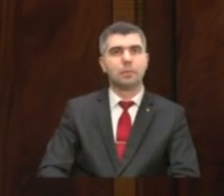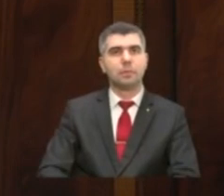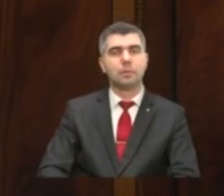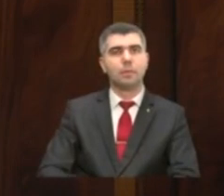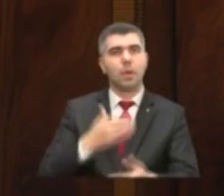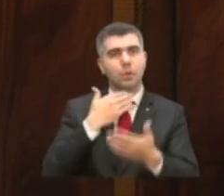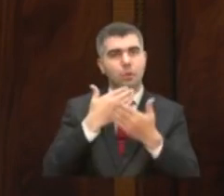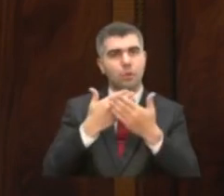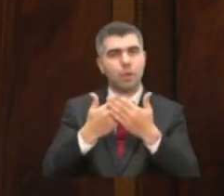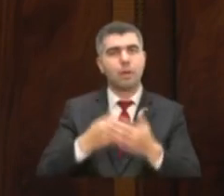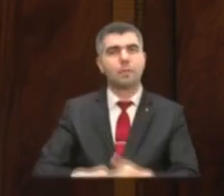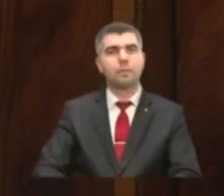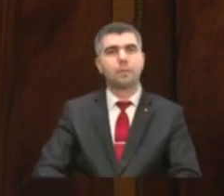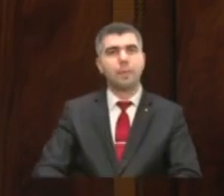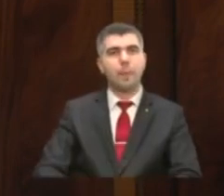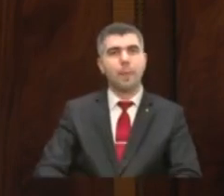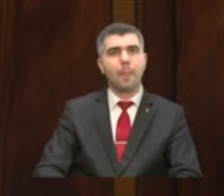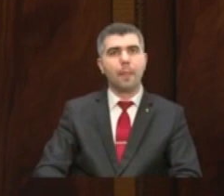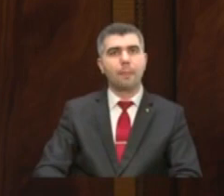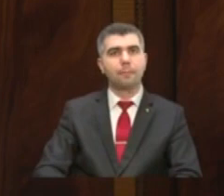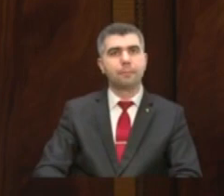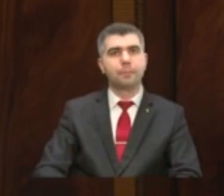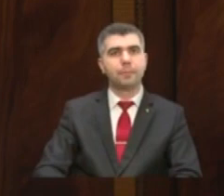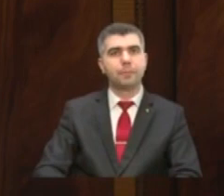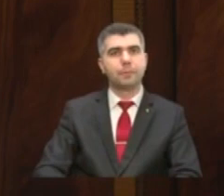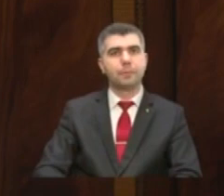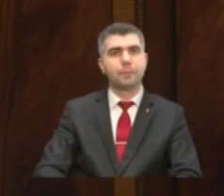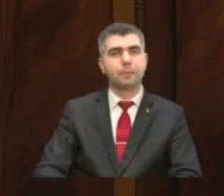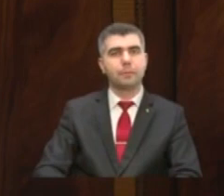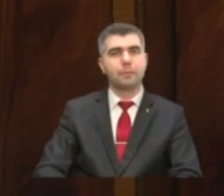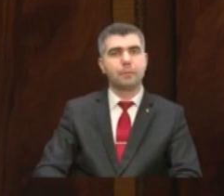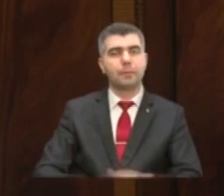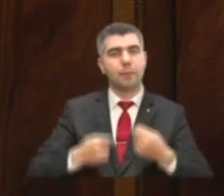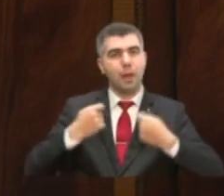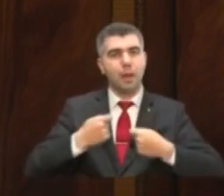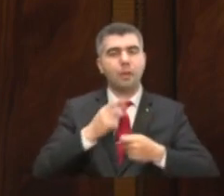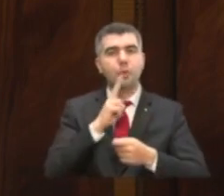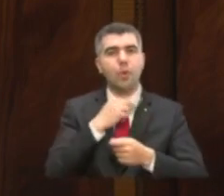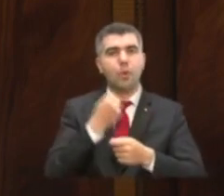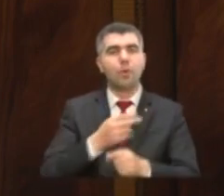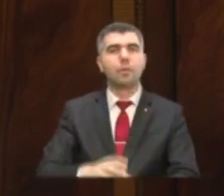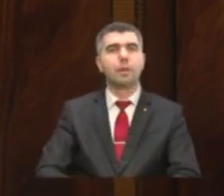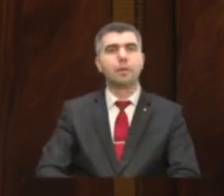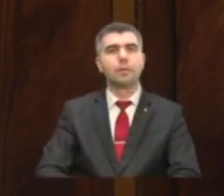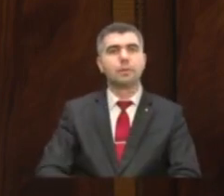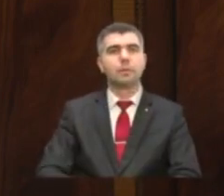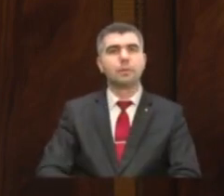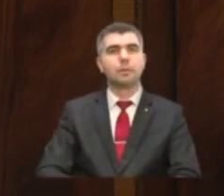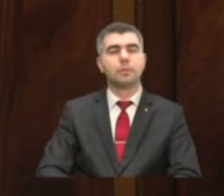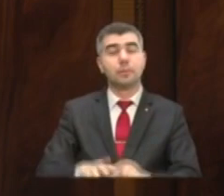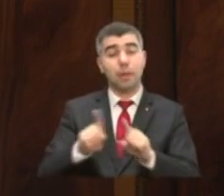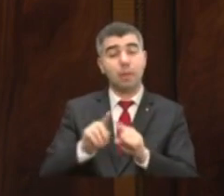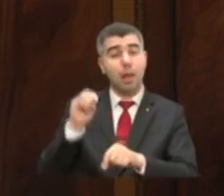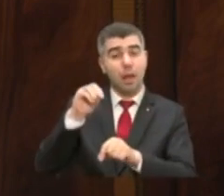شكرا. لكم الكلمة سيد النائب، تفضل تفضل. سيد رئيس الحكومة المحترم، إننا نعاود